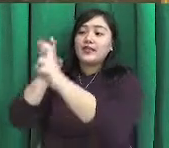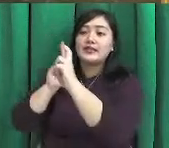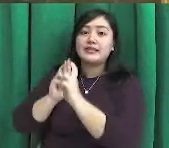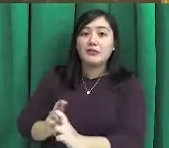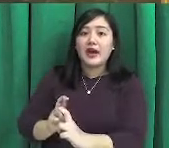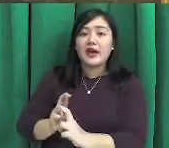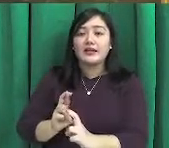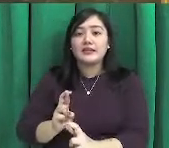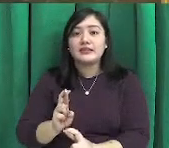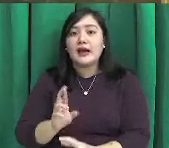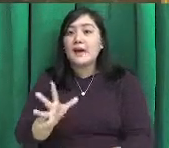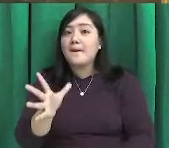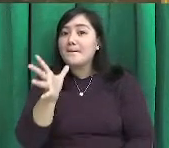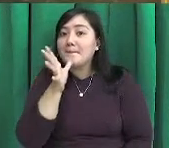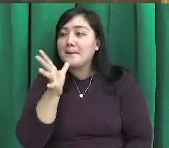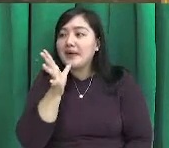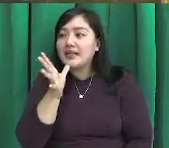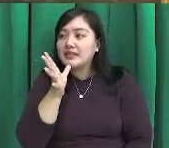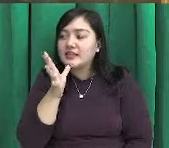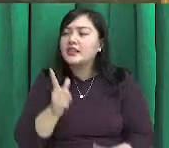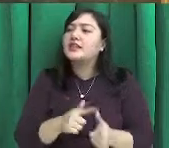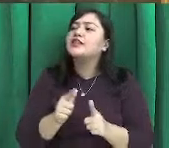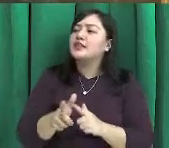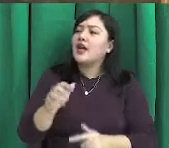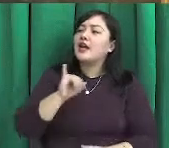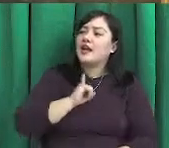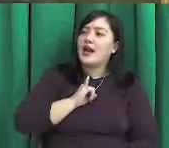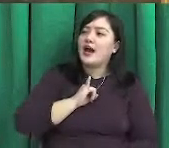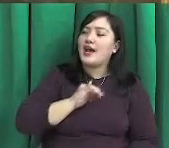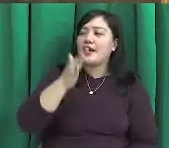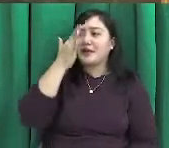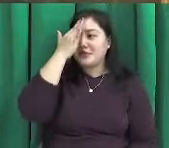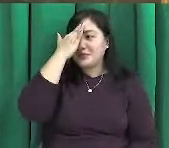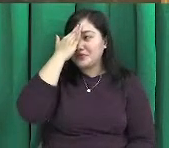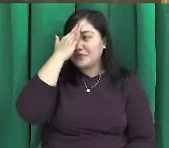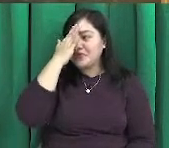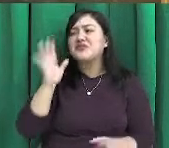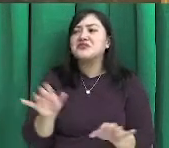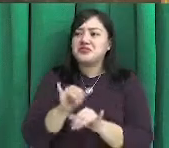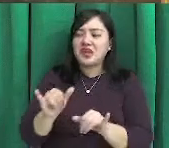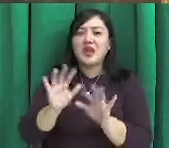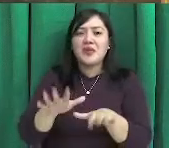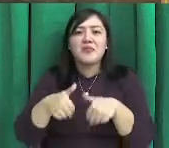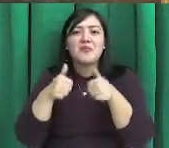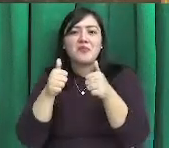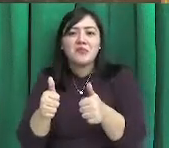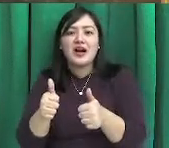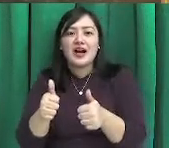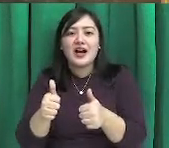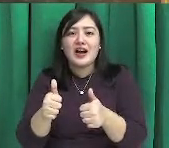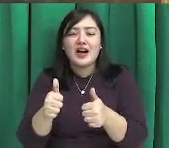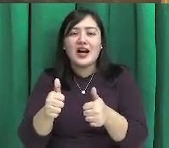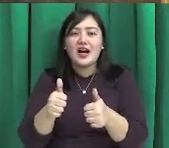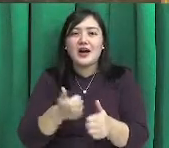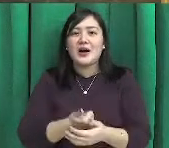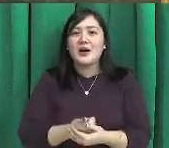nanay niya, yun din, paano niya ako itatrato? Eh, nakita ko naman, mabait po yung bianan ko.